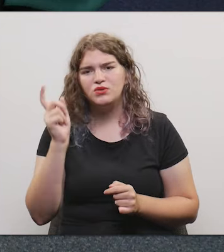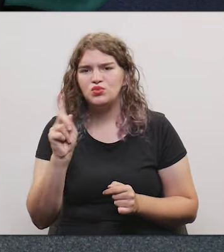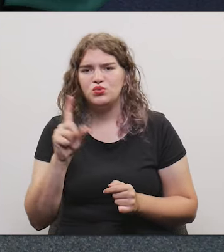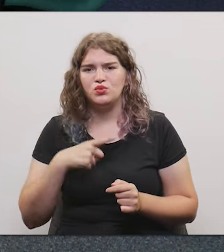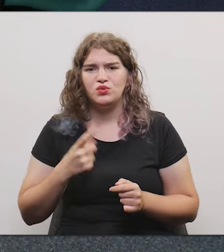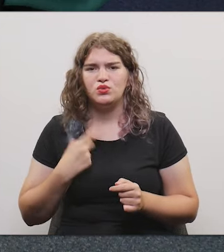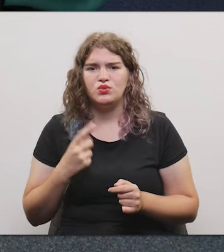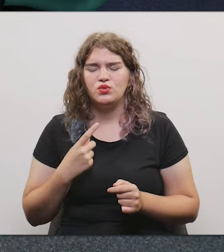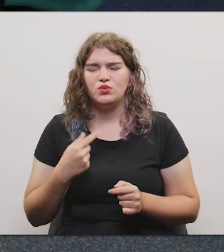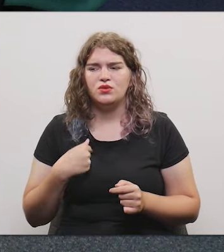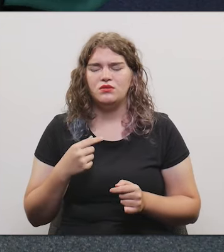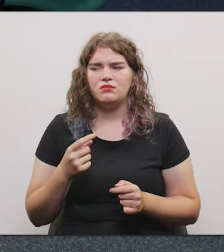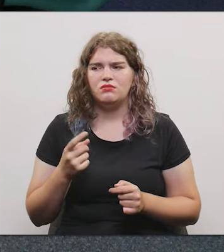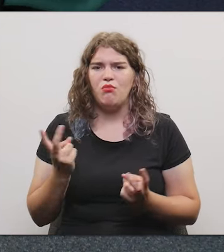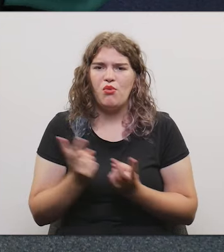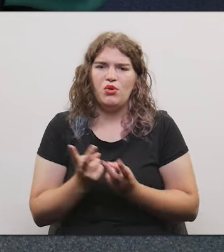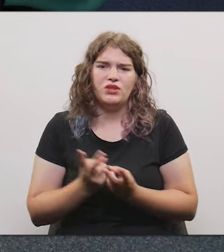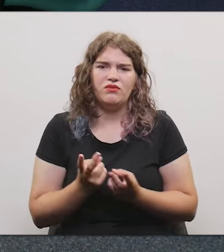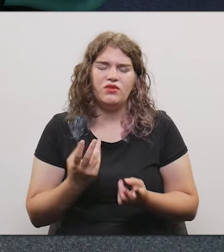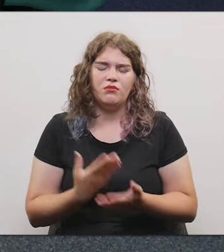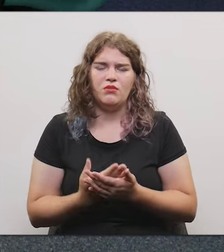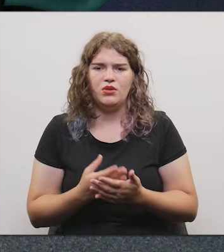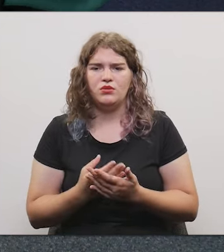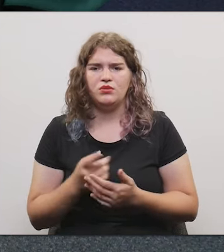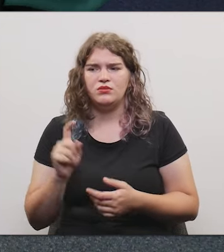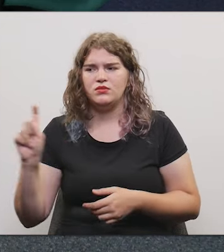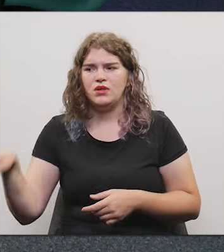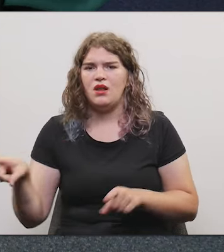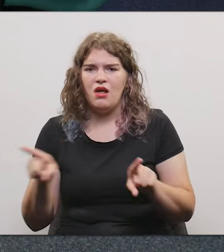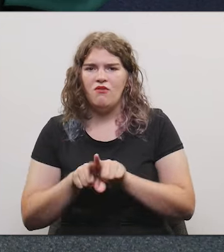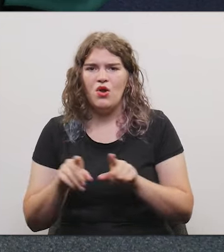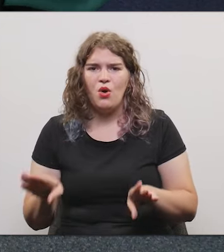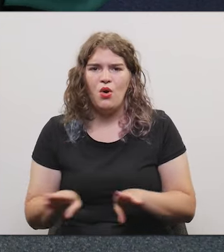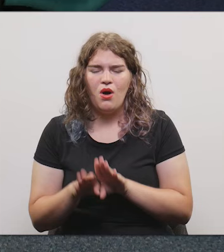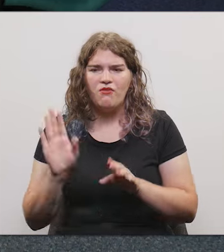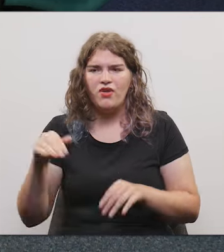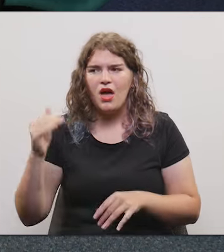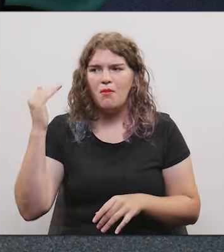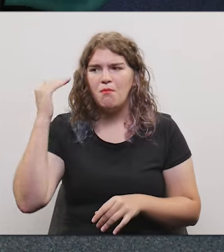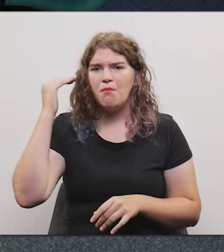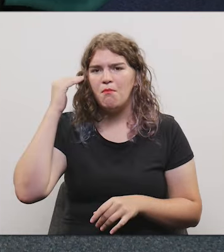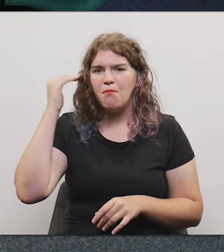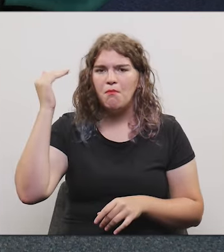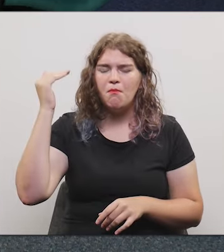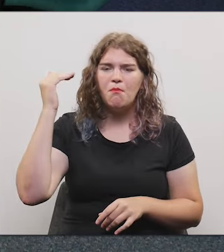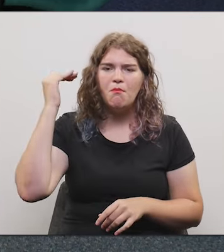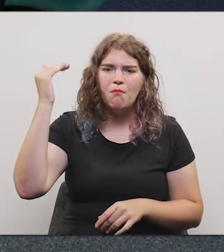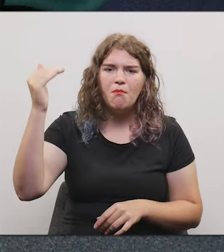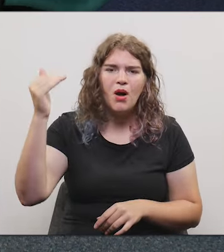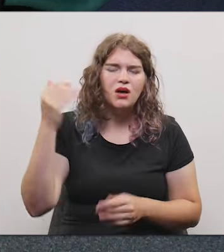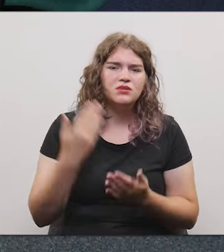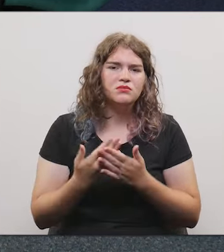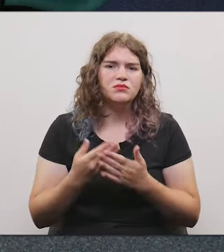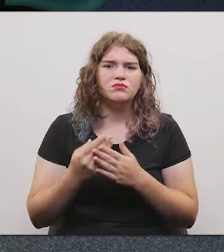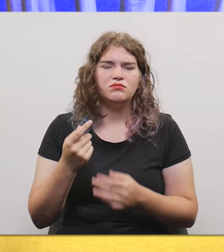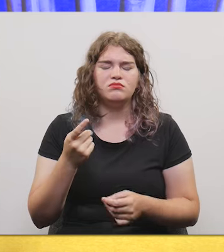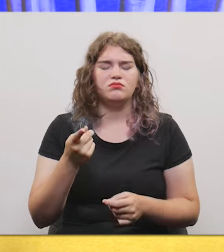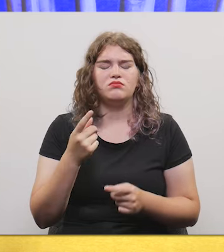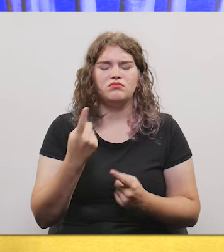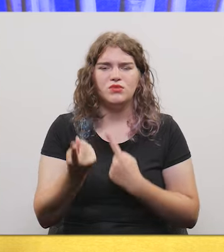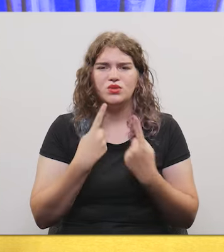Consideram că nu sunt atât de calificată cum fusese colega mea, care avea un masterat în